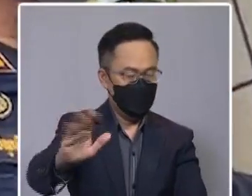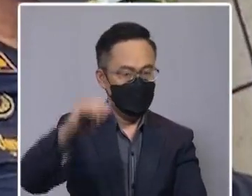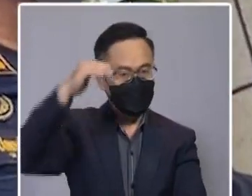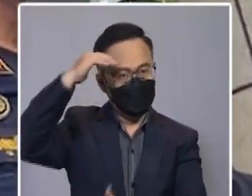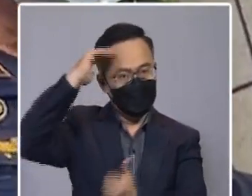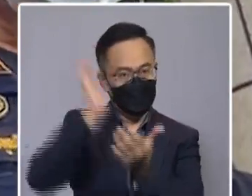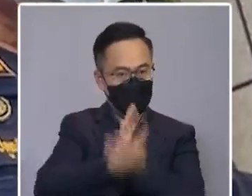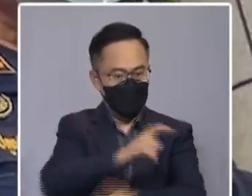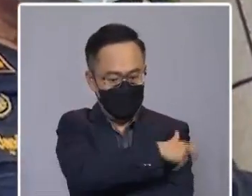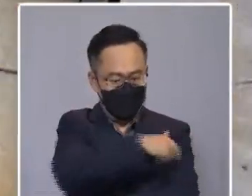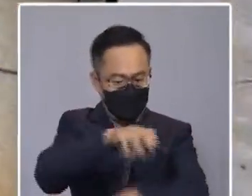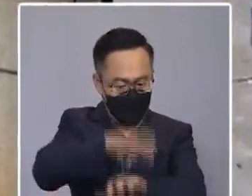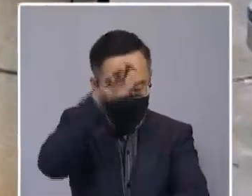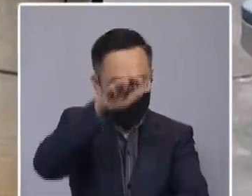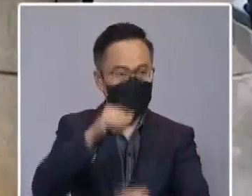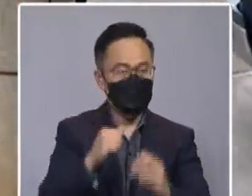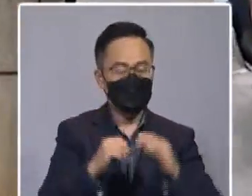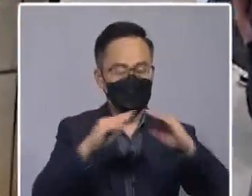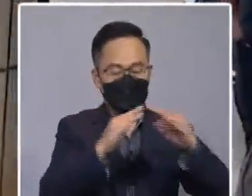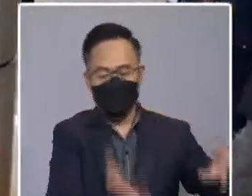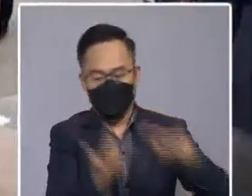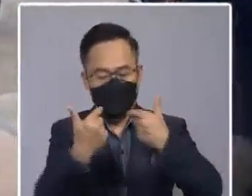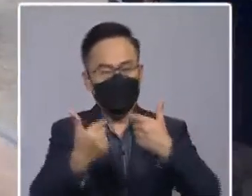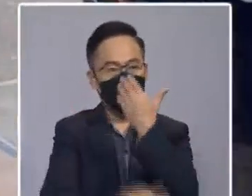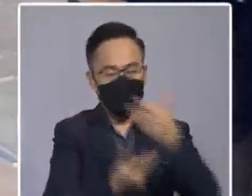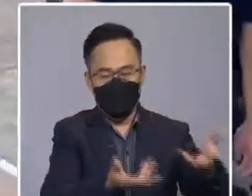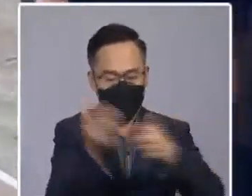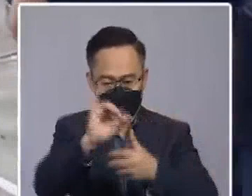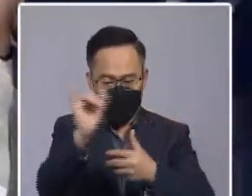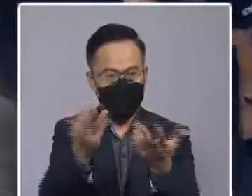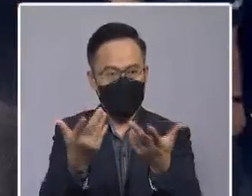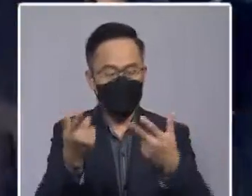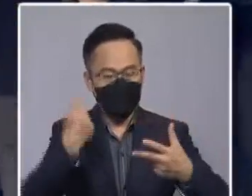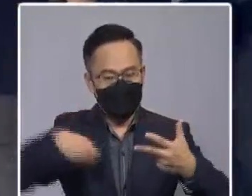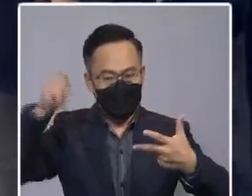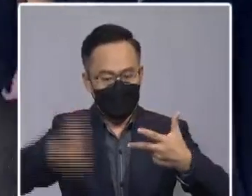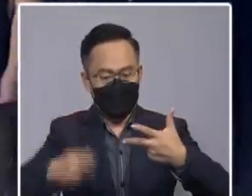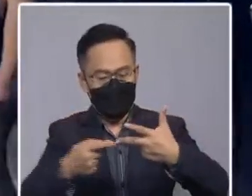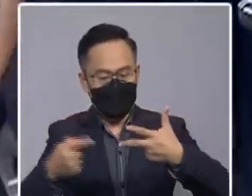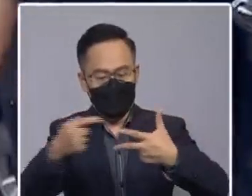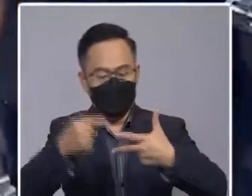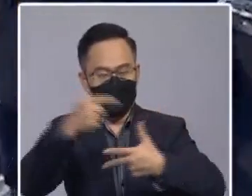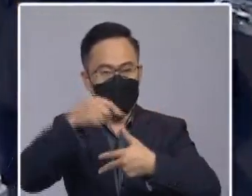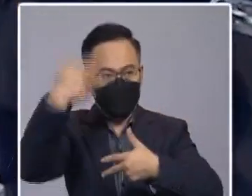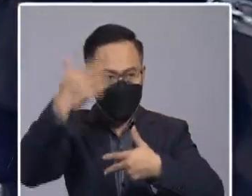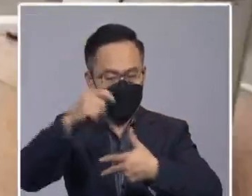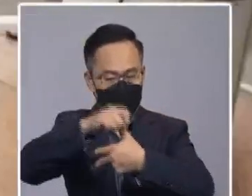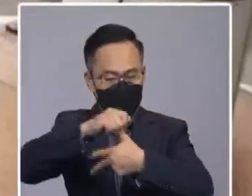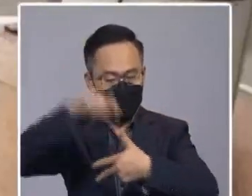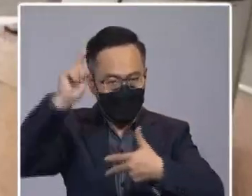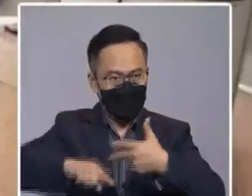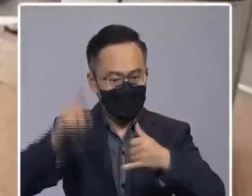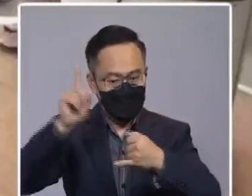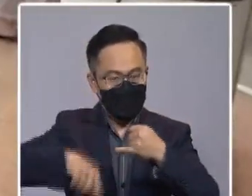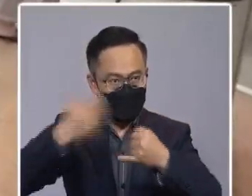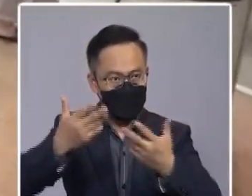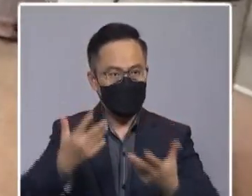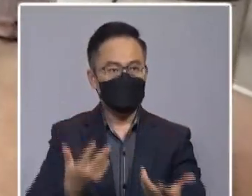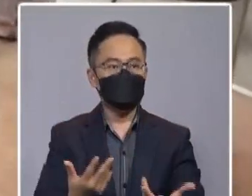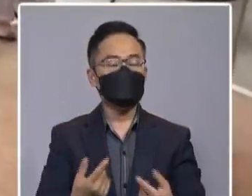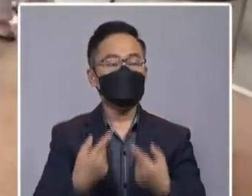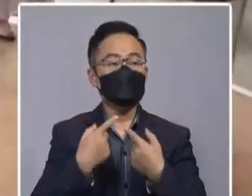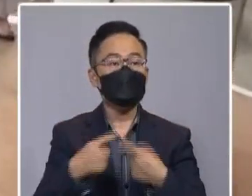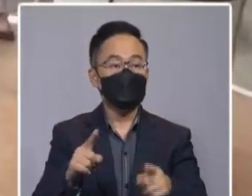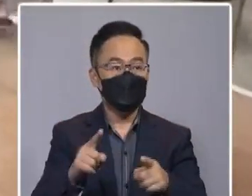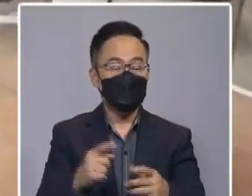เนื่องจากว่าให้รอคำสั่งศาลก่อนว่ามันจะสิ้นสุดในชั้นศาลเมื่อไหร่แล้วหลังจากนั้นจะเป็นยังไงค่อยว่ากันด้วย